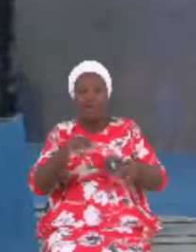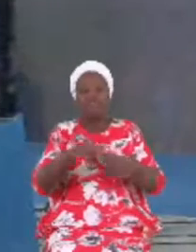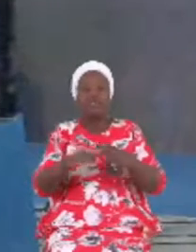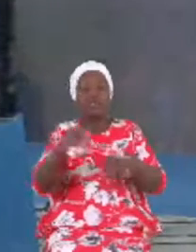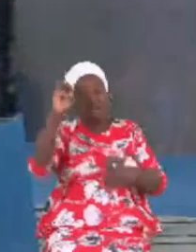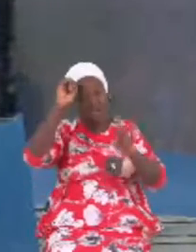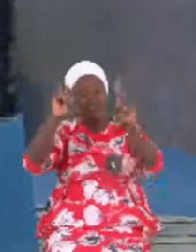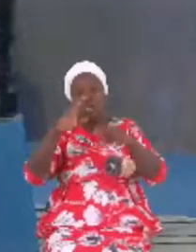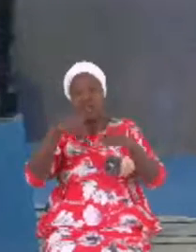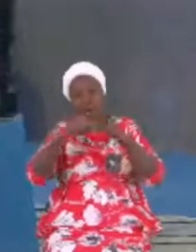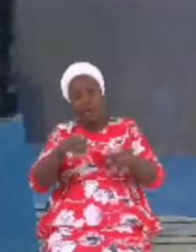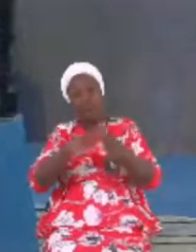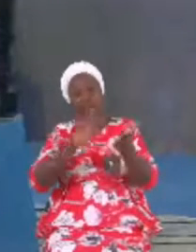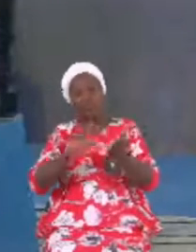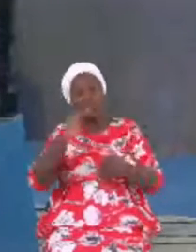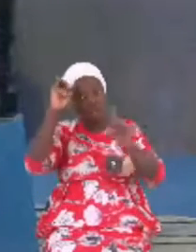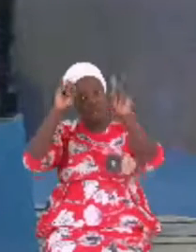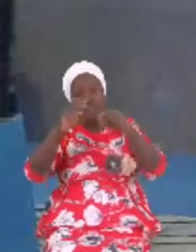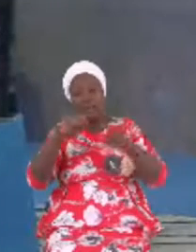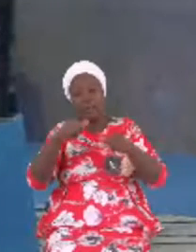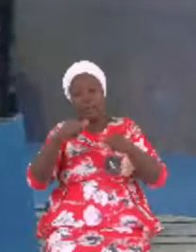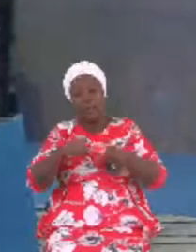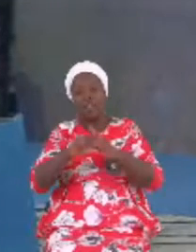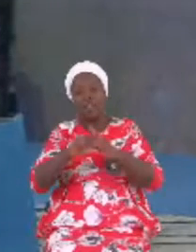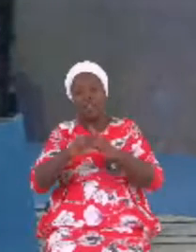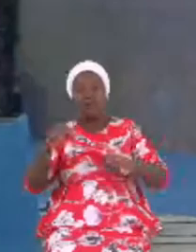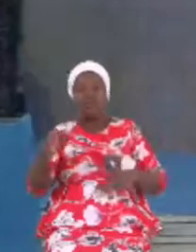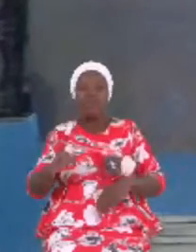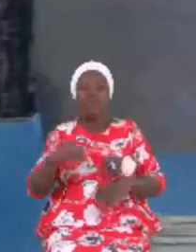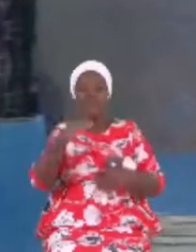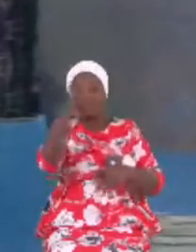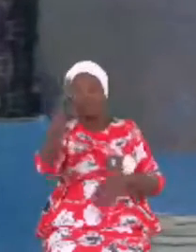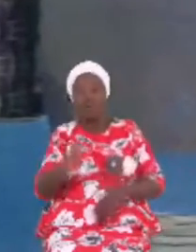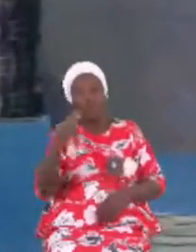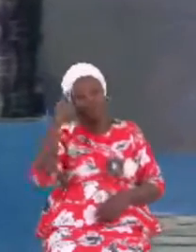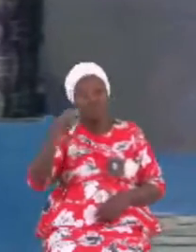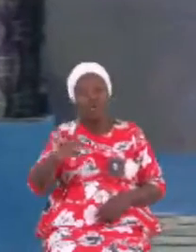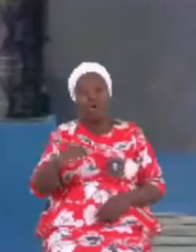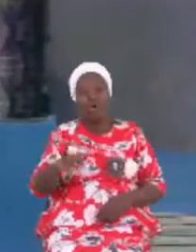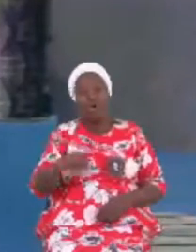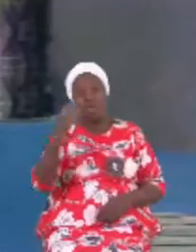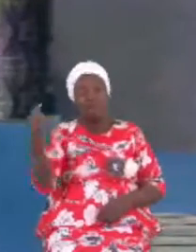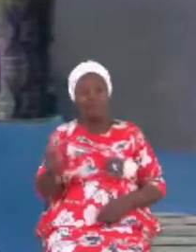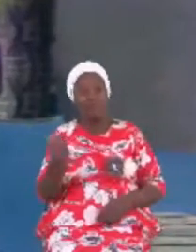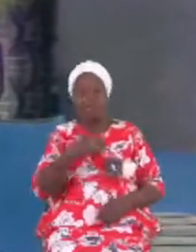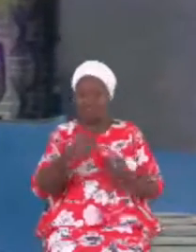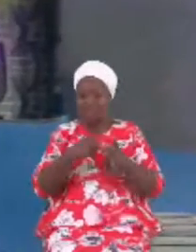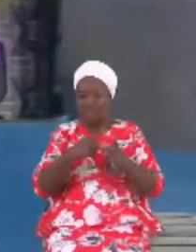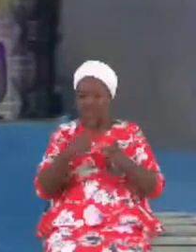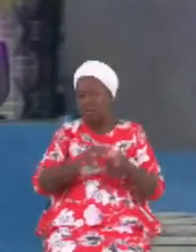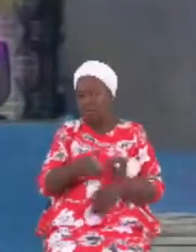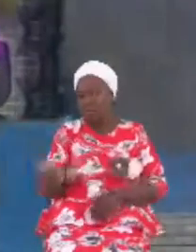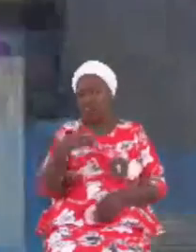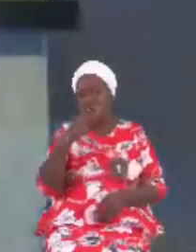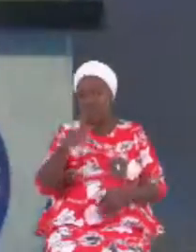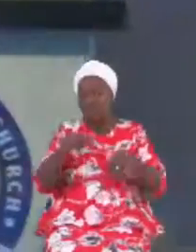Il demeure dans la gloire. Il demeure dans la maison de Dieu pour toujours. Ensuite, ceux qui